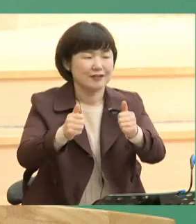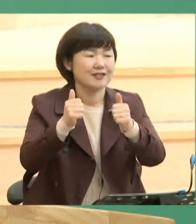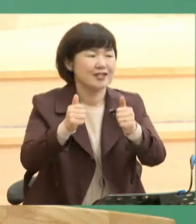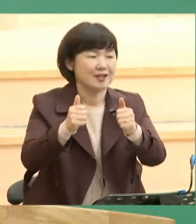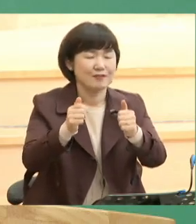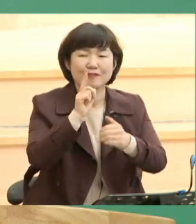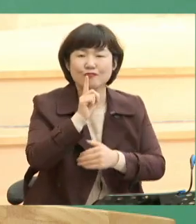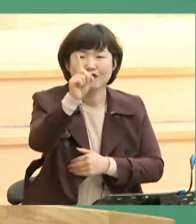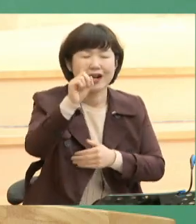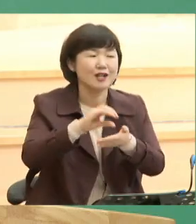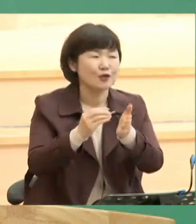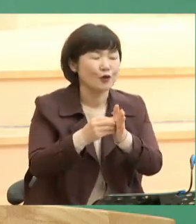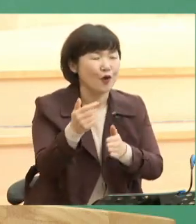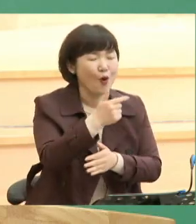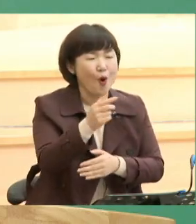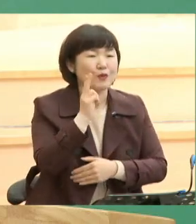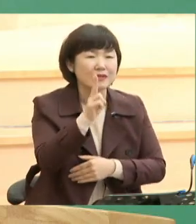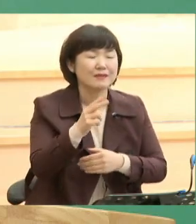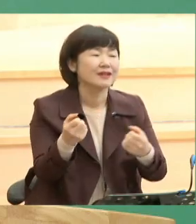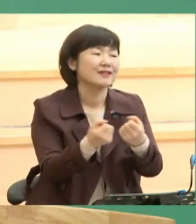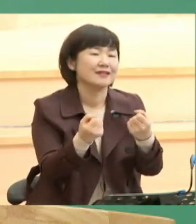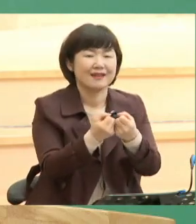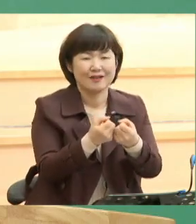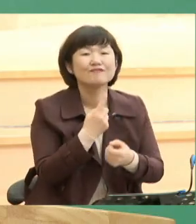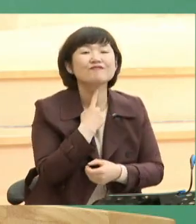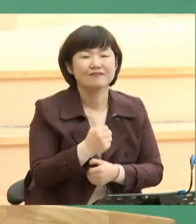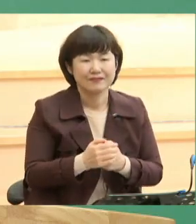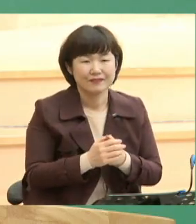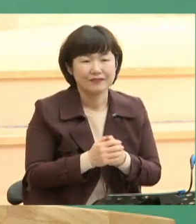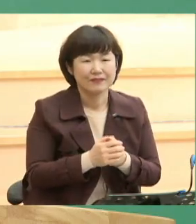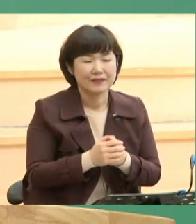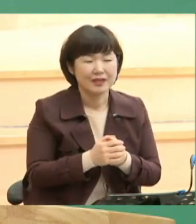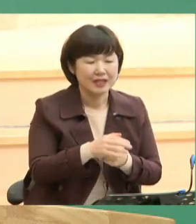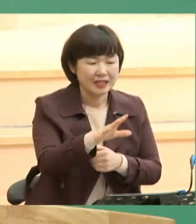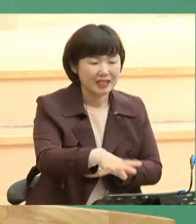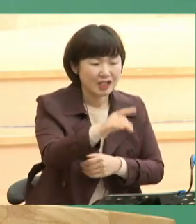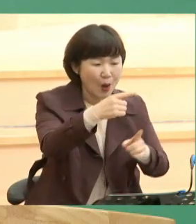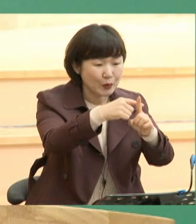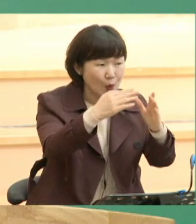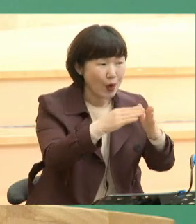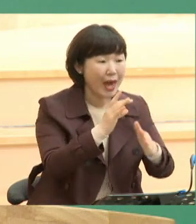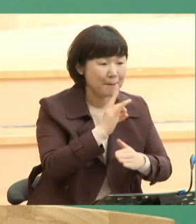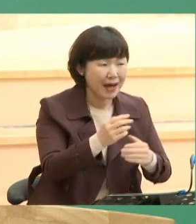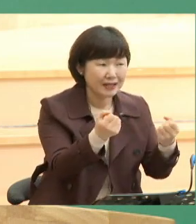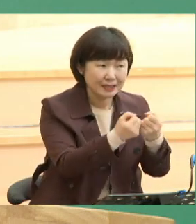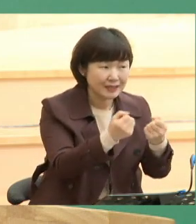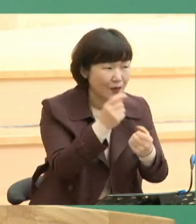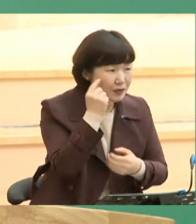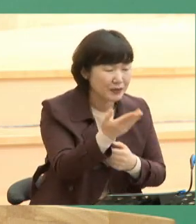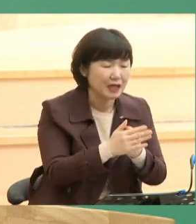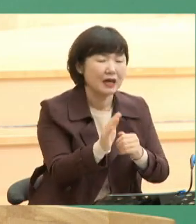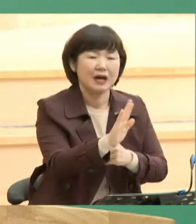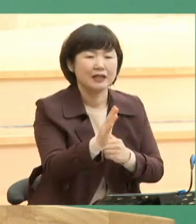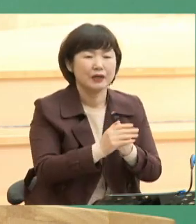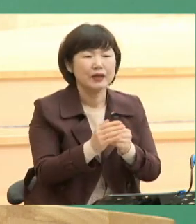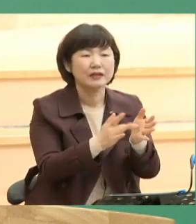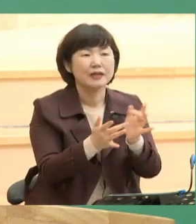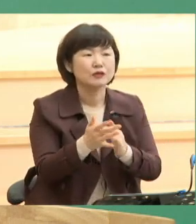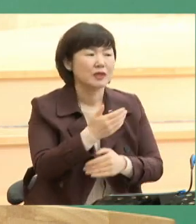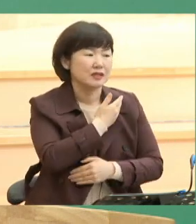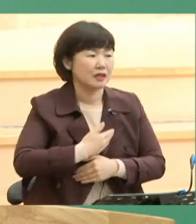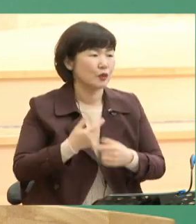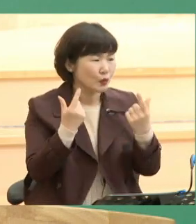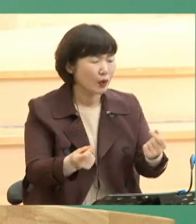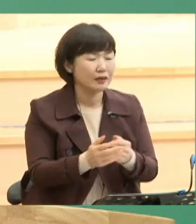그 정도로 머리 박 토지도 맞써 초대교회 만 썼느냐 아니에요 예수님의 제자들도 마찬가지입니다